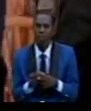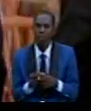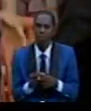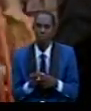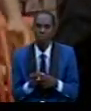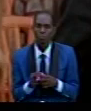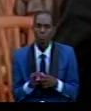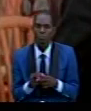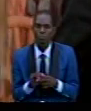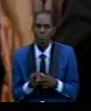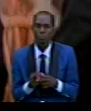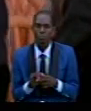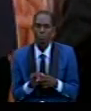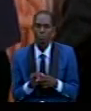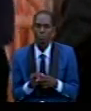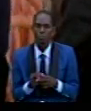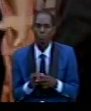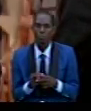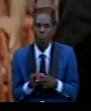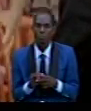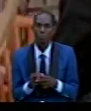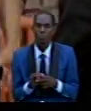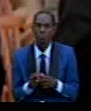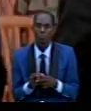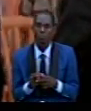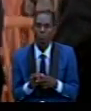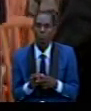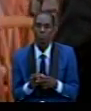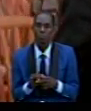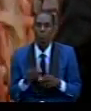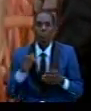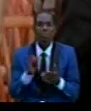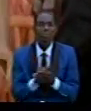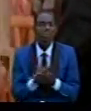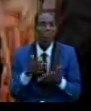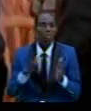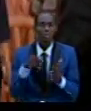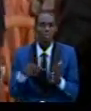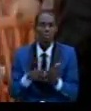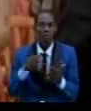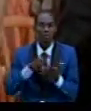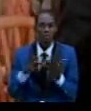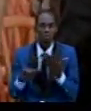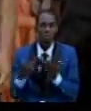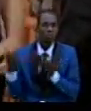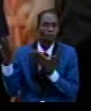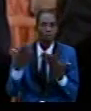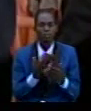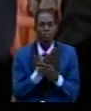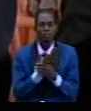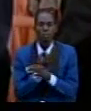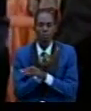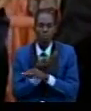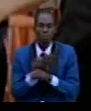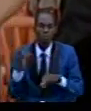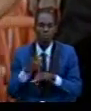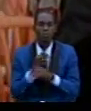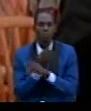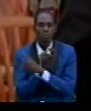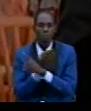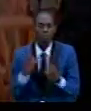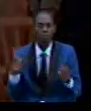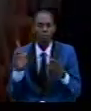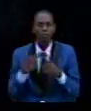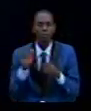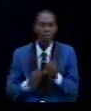entier et dans la vie de tout le monde au nom de Jésus-Christ. Let this crusade bring deliverance and freedom to every soul in Jesus' name. Que cette